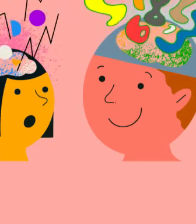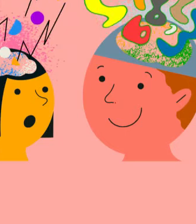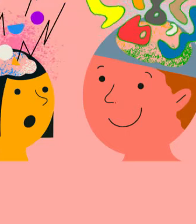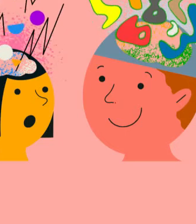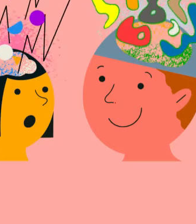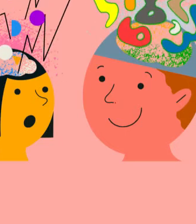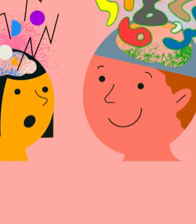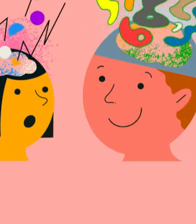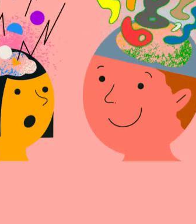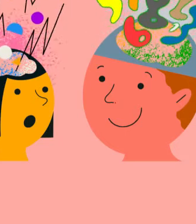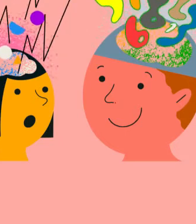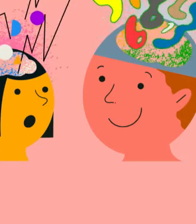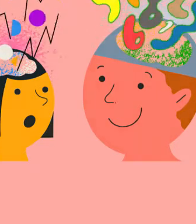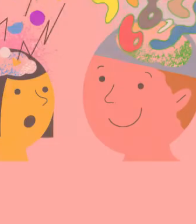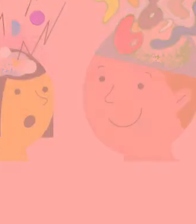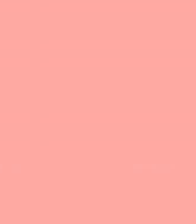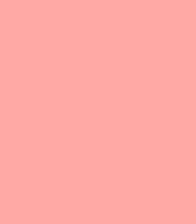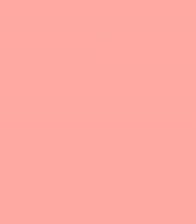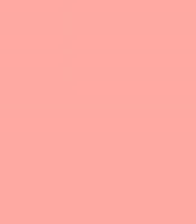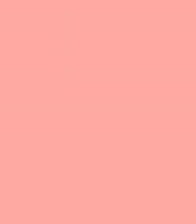のウォーミングアップを始めます